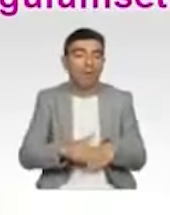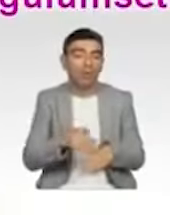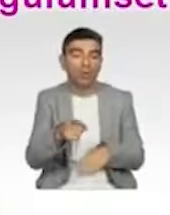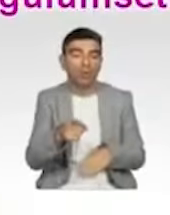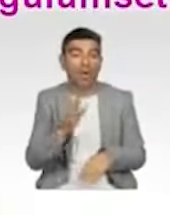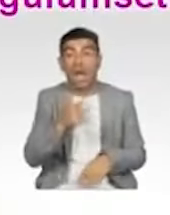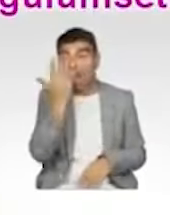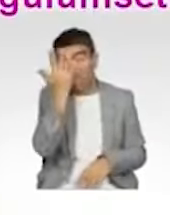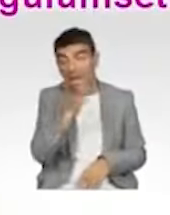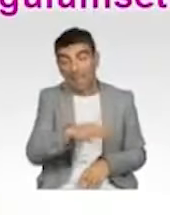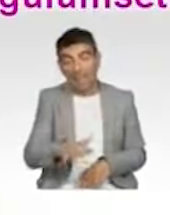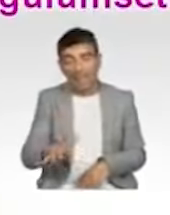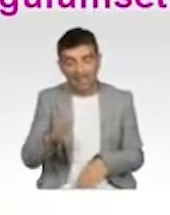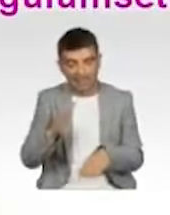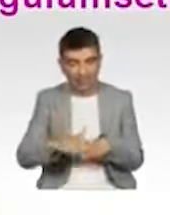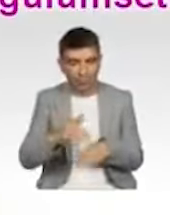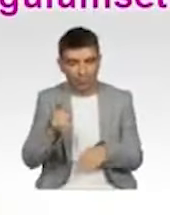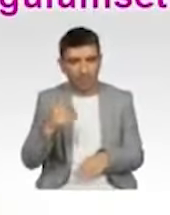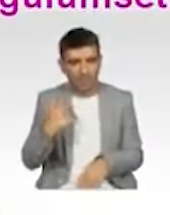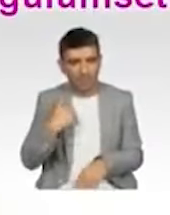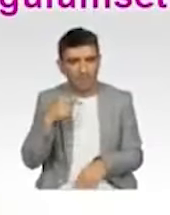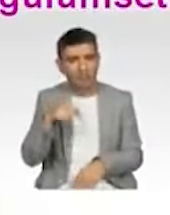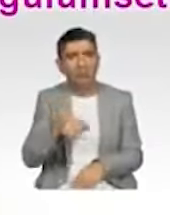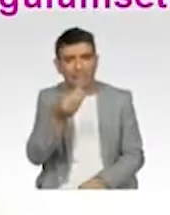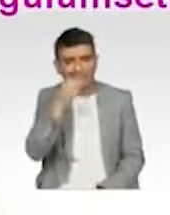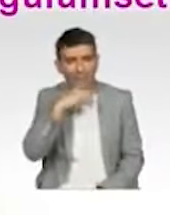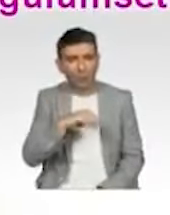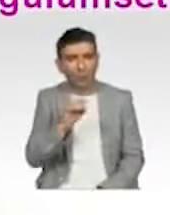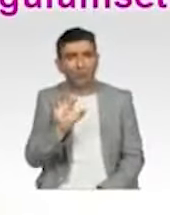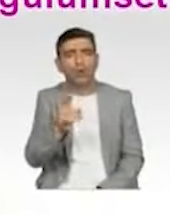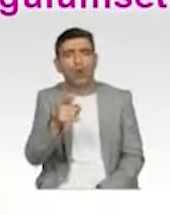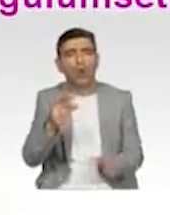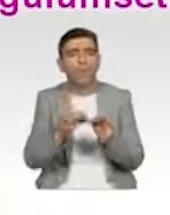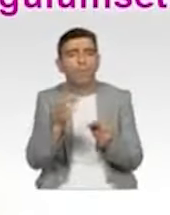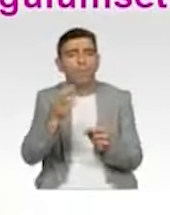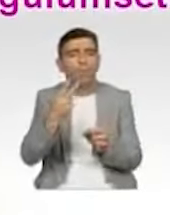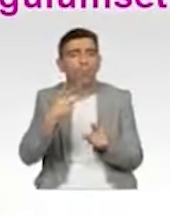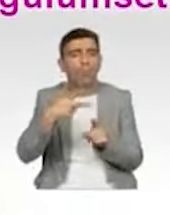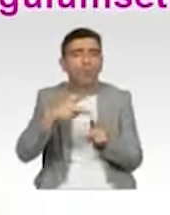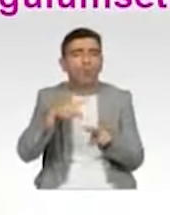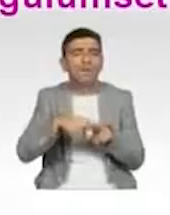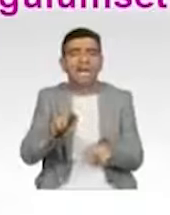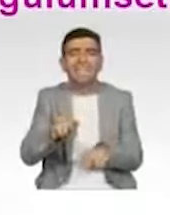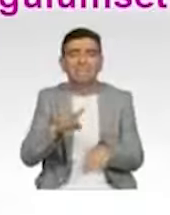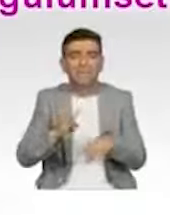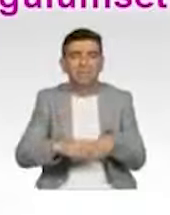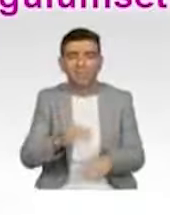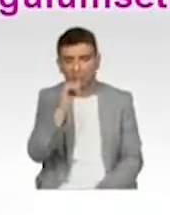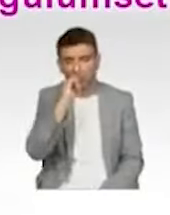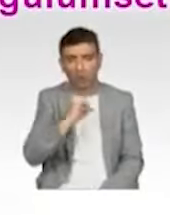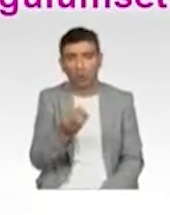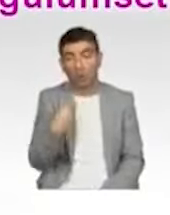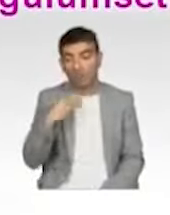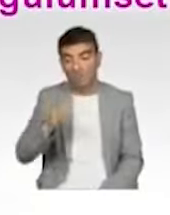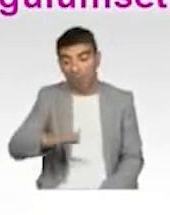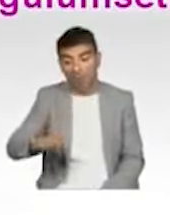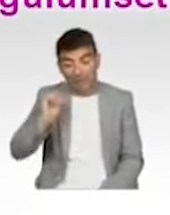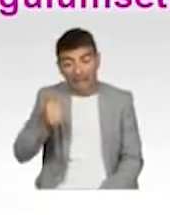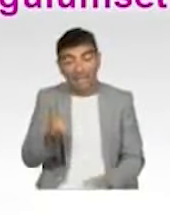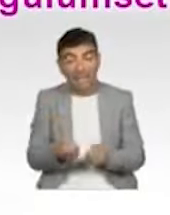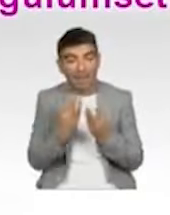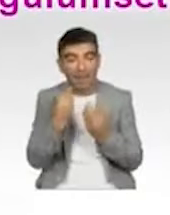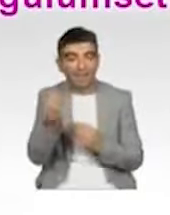hala Karadeniz'de yapılıyor. Abi biz hala bunu tüketiyoruz. Şey gibi, boza gibi de yapıp içiyoruz. Çocuklarıma her sabah veriyorum mesela.